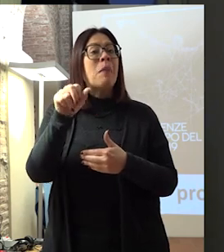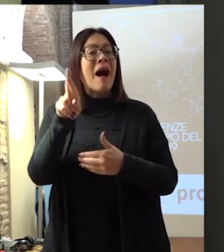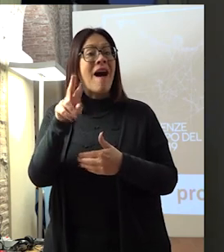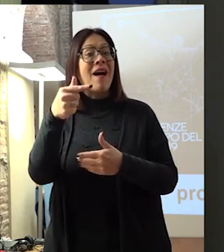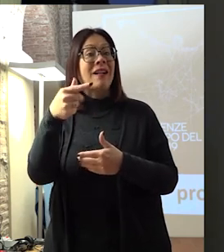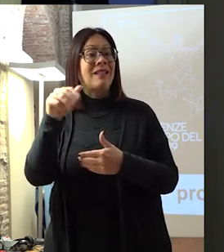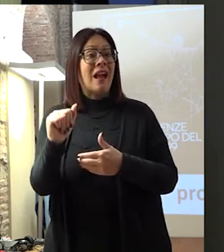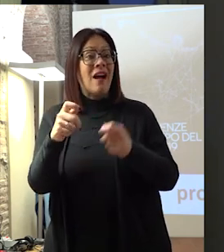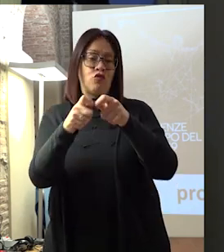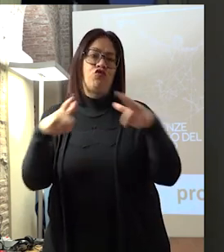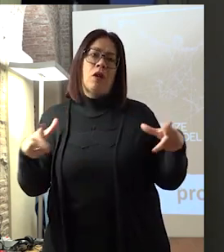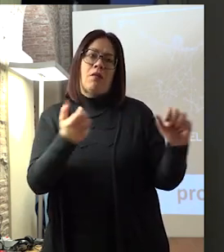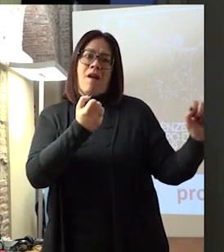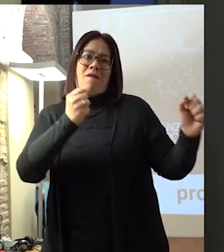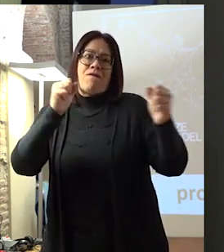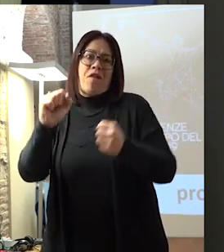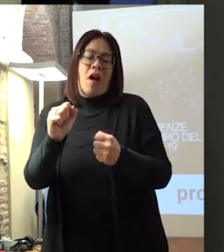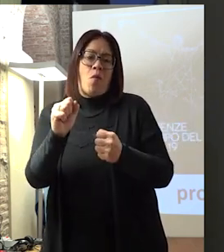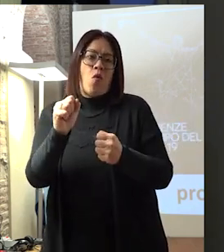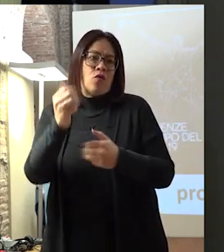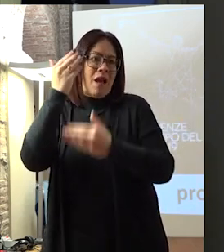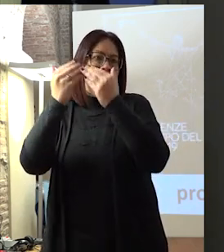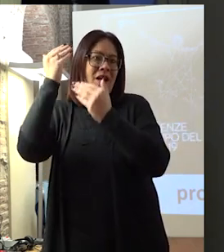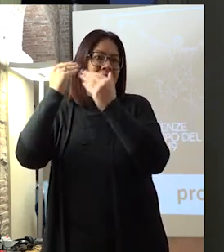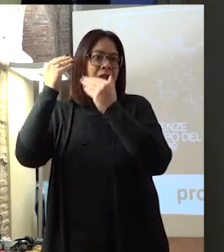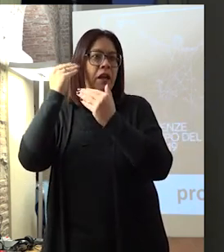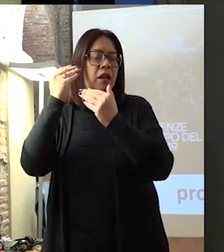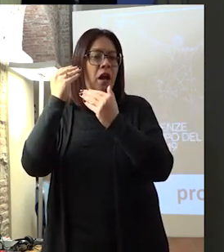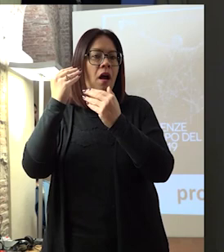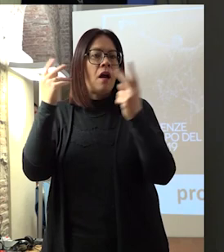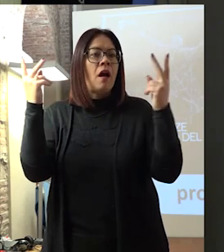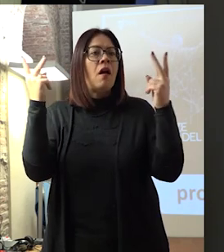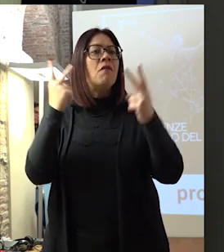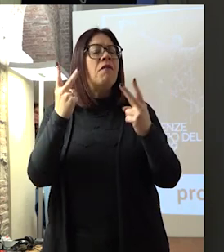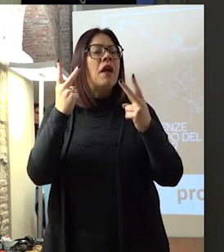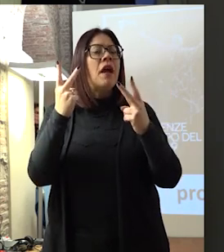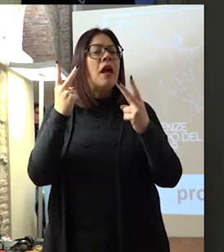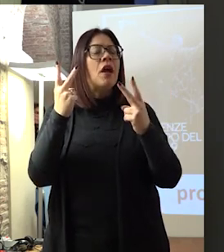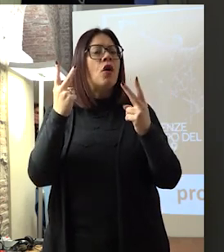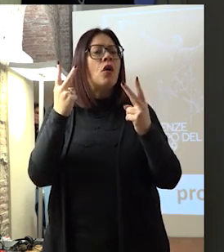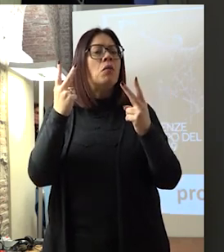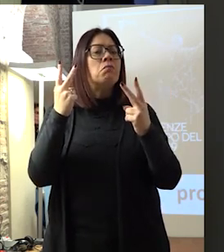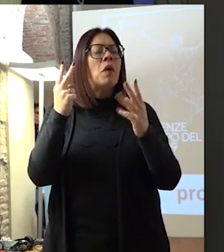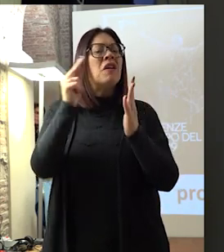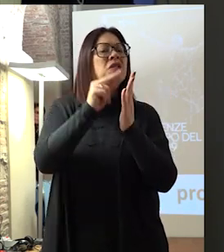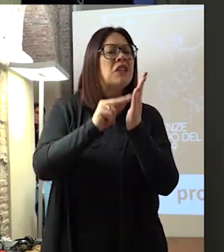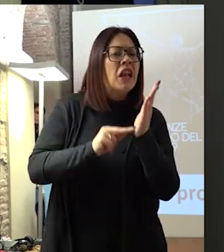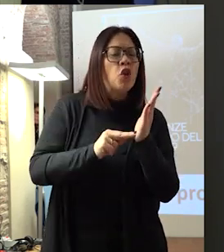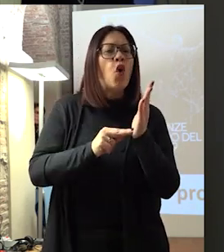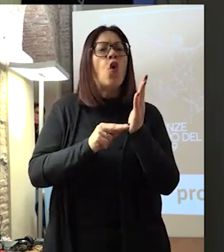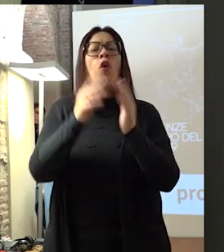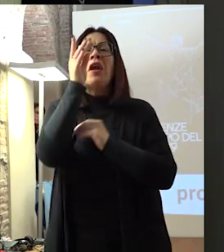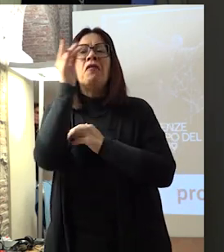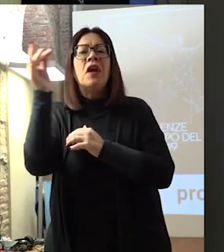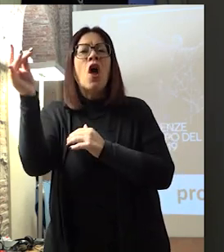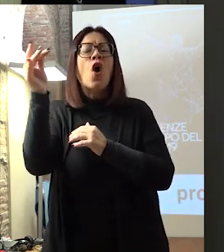più famose dell'antichità, non ha lasciato scrittori, filosofi,